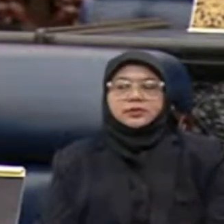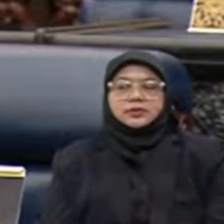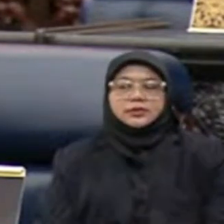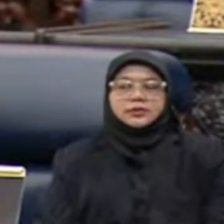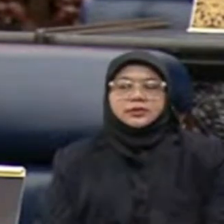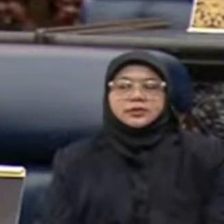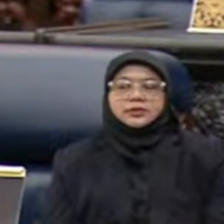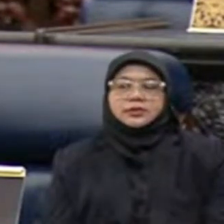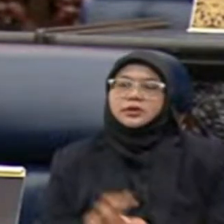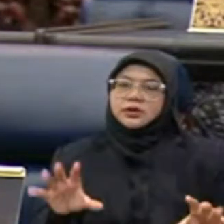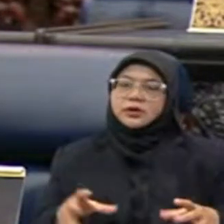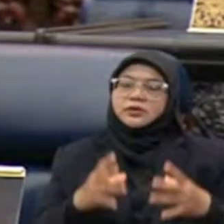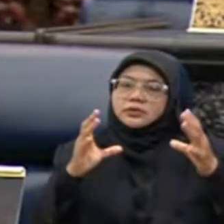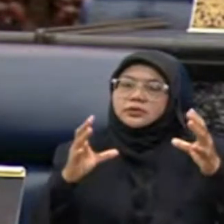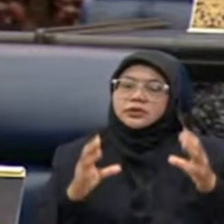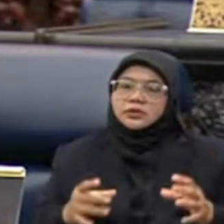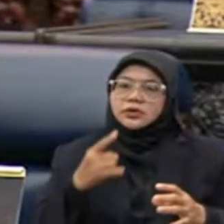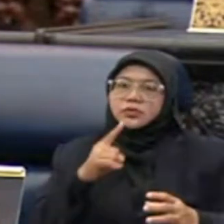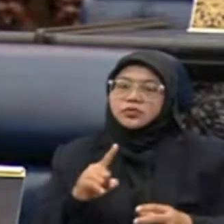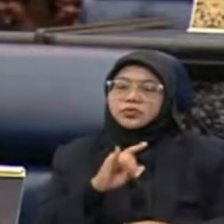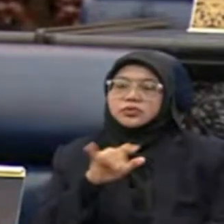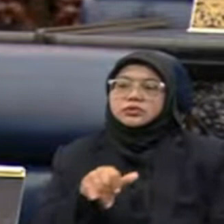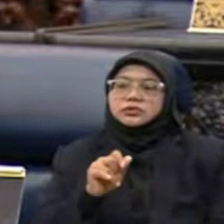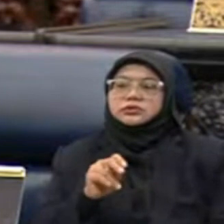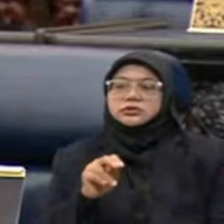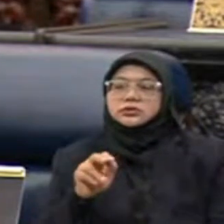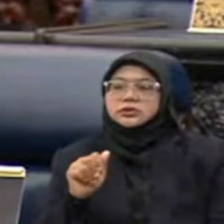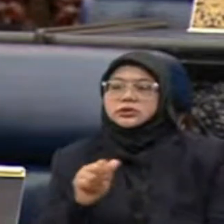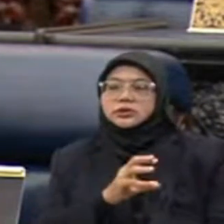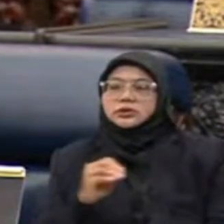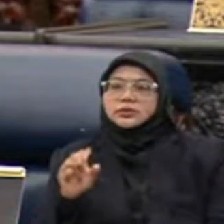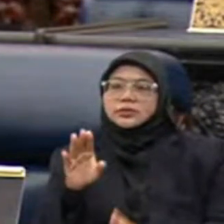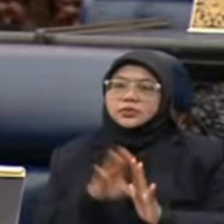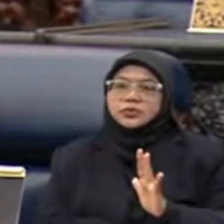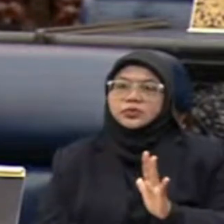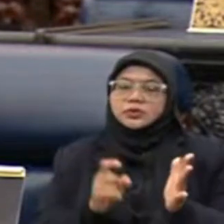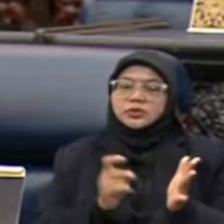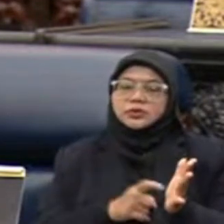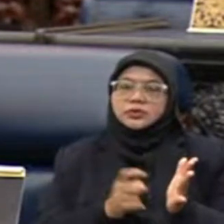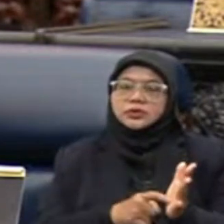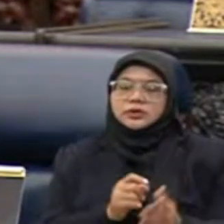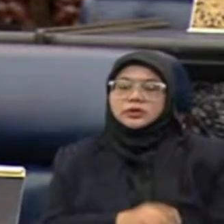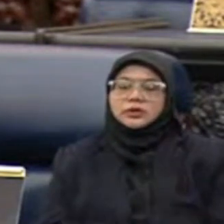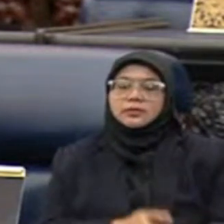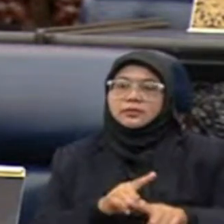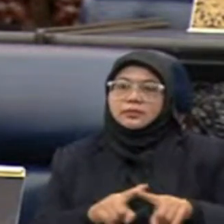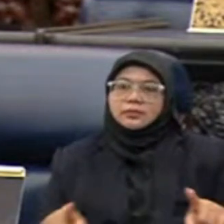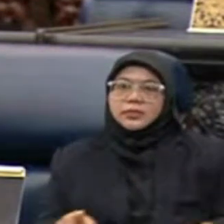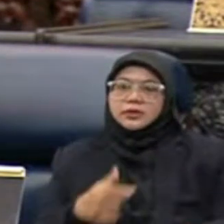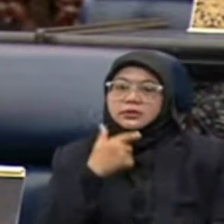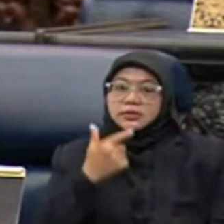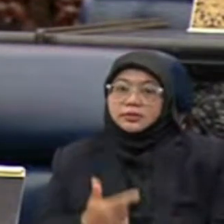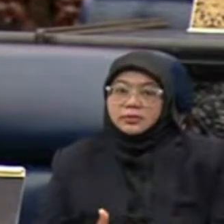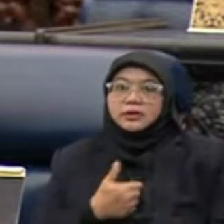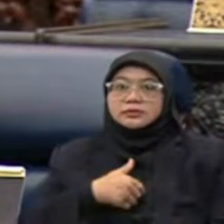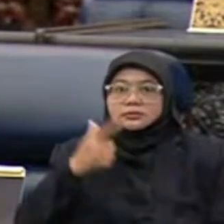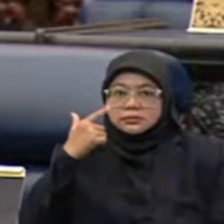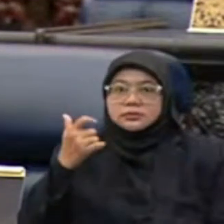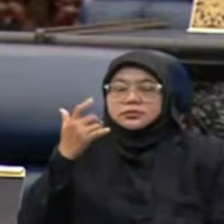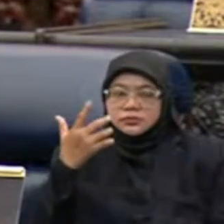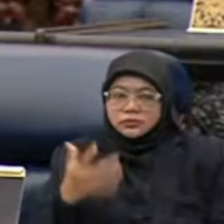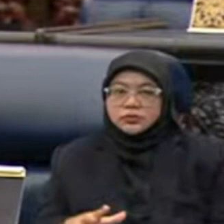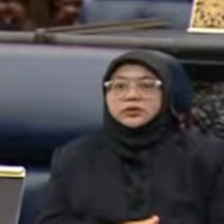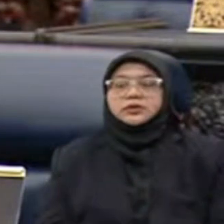Bagaimana kaidah untuk menjaga ataupun mengurangkan hutang tetapi selama kita tahu